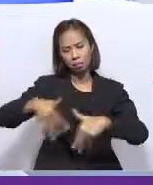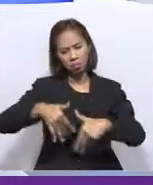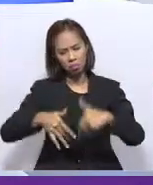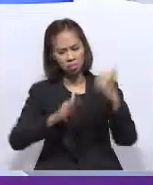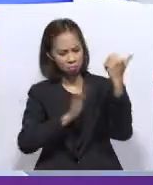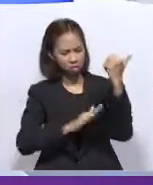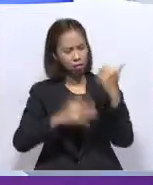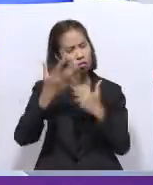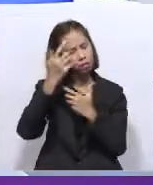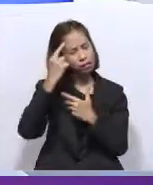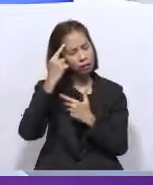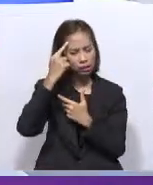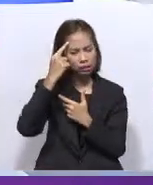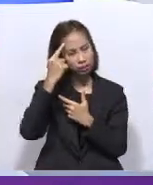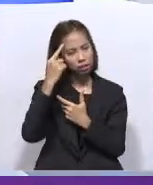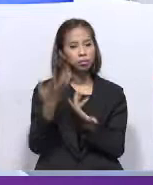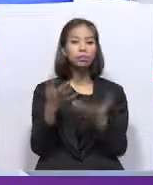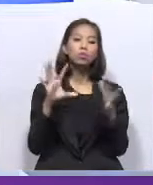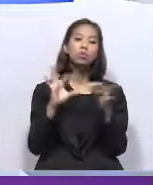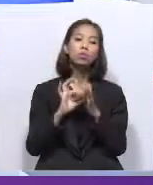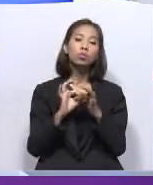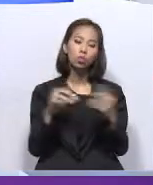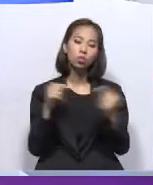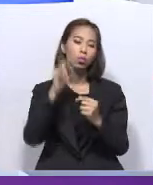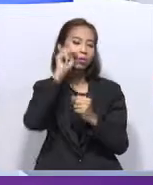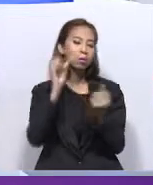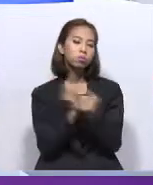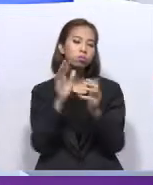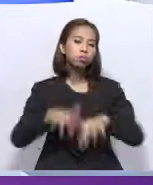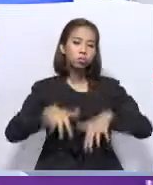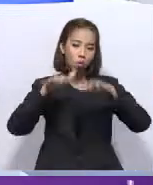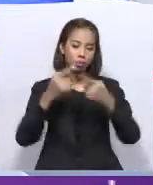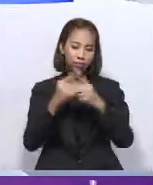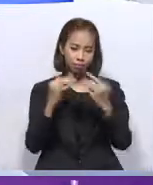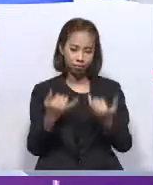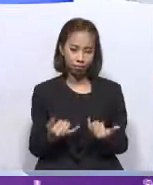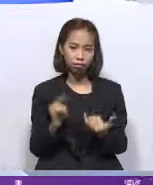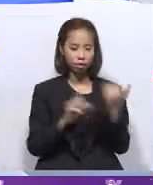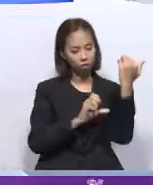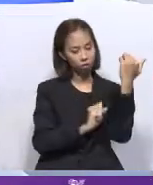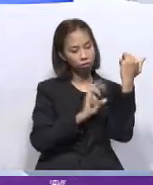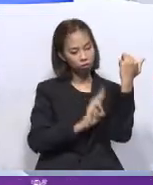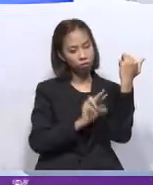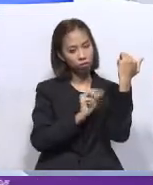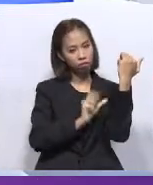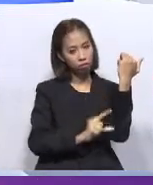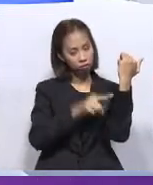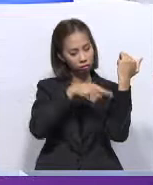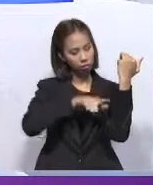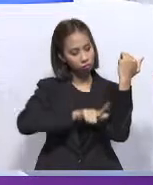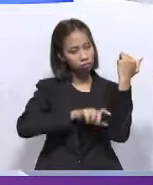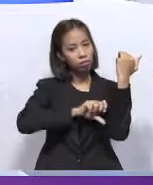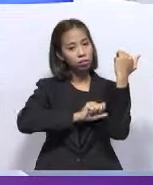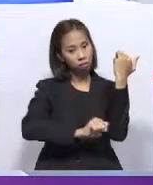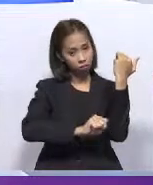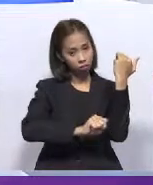ใต้นะคะก็มี4จังหวัดที่ยังประสบกับปัญหาน้ำท่วมขังนะคะแต่ว่าก็เบาบางใจกันไม่ได้ไม่ว่าจะเป็นสุราษฎร์ธานีนครศรีธรรมราชพัทลุงแล้วก็ส